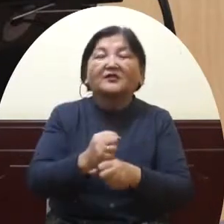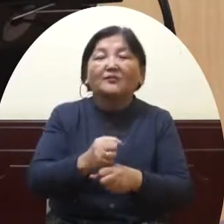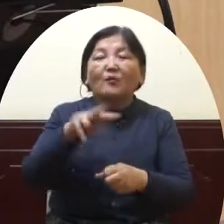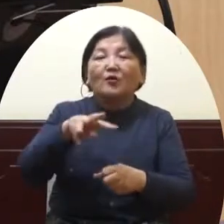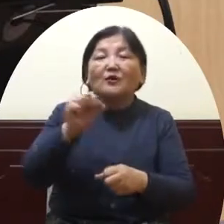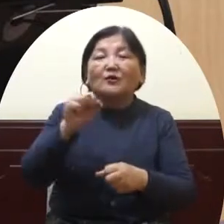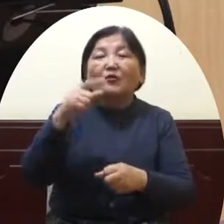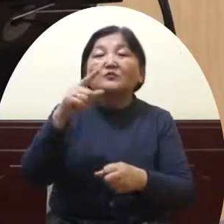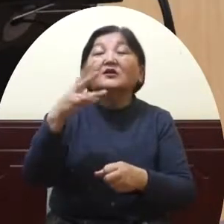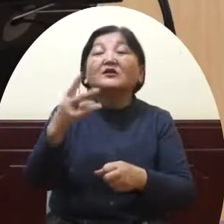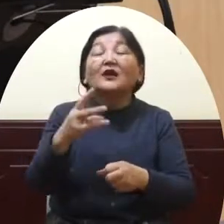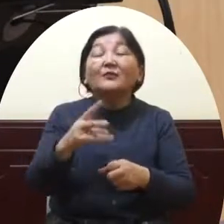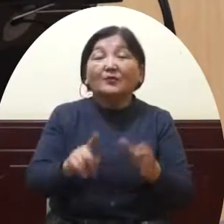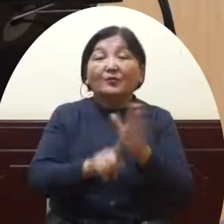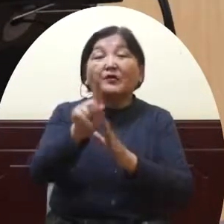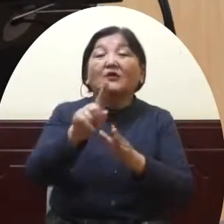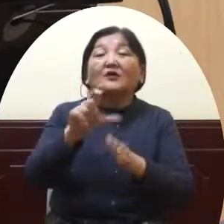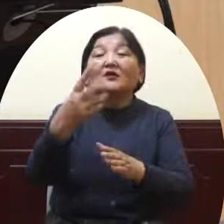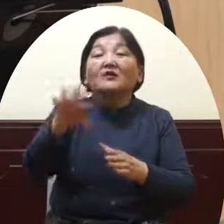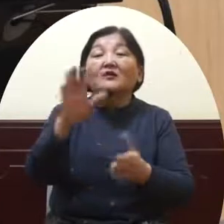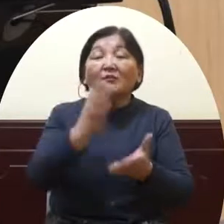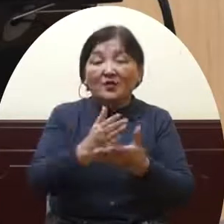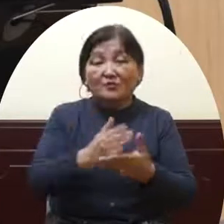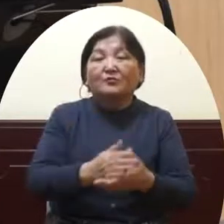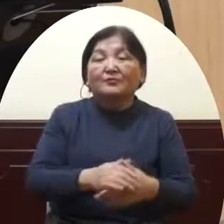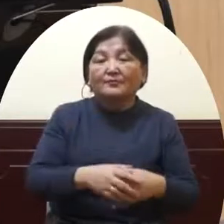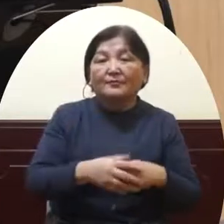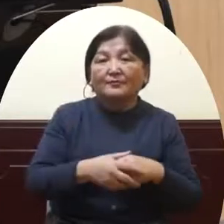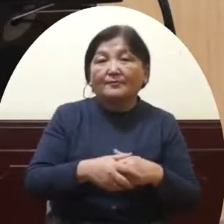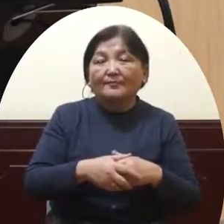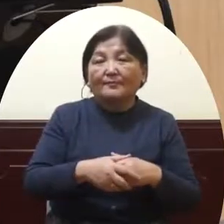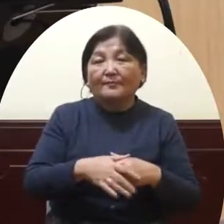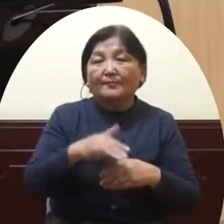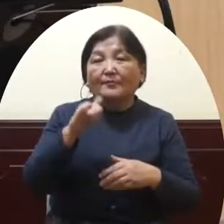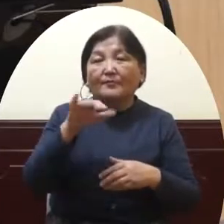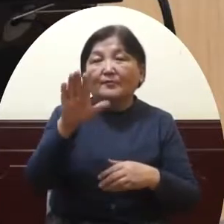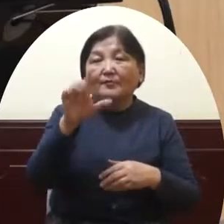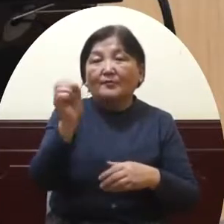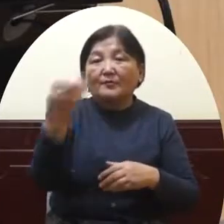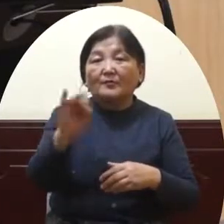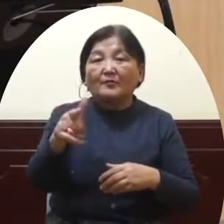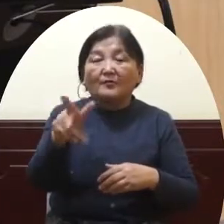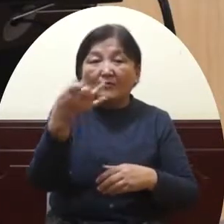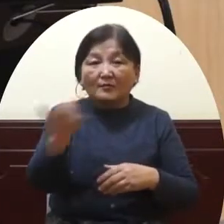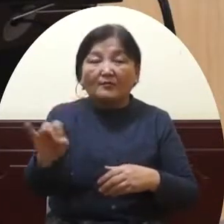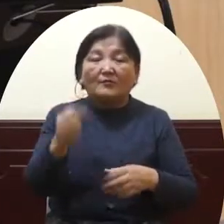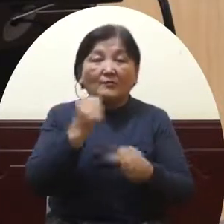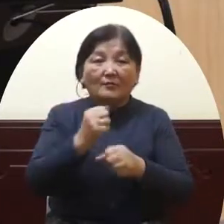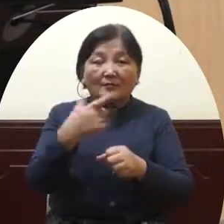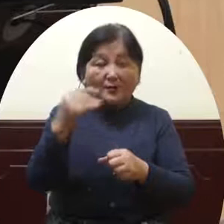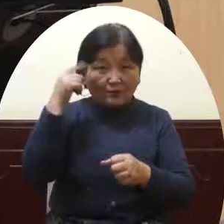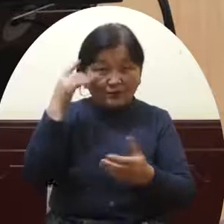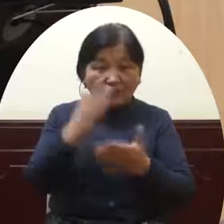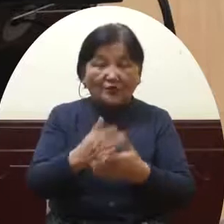төрийг эрх рүү халдж байгаа өвөөгөө үйлдэлүүд. Би бол энэ бол улс төрийн соёлгүй байгааг илэрхийлж гэж үзэж